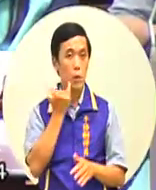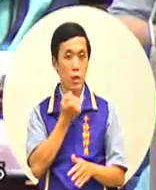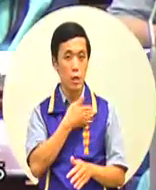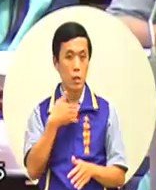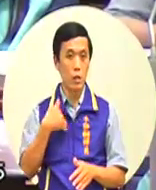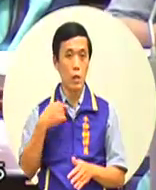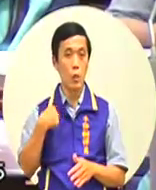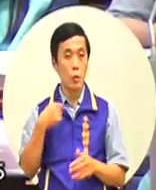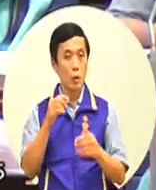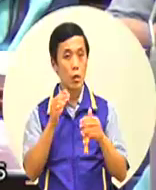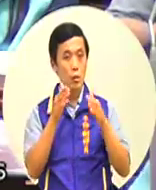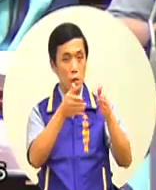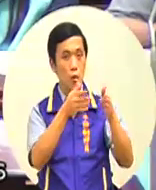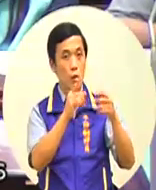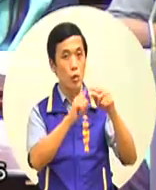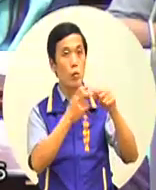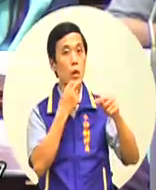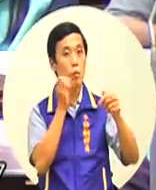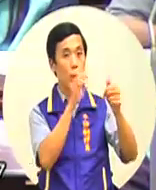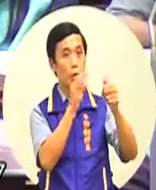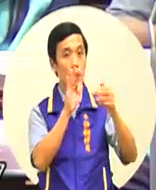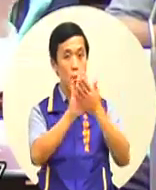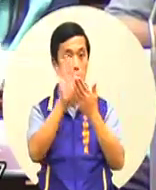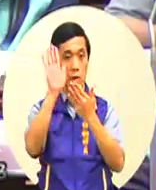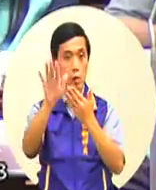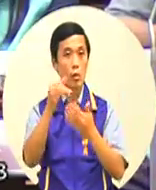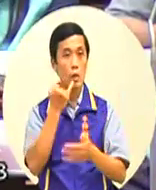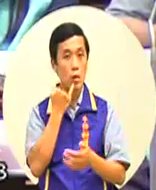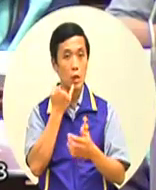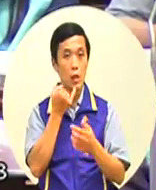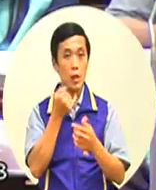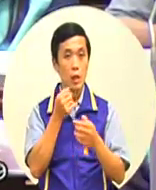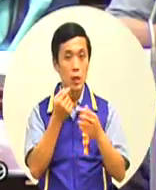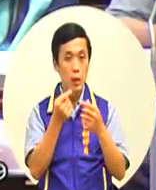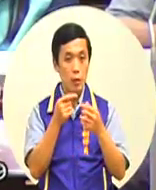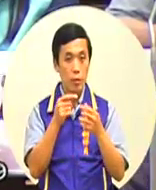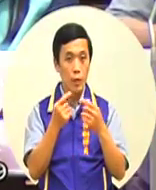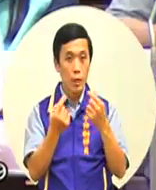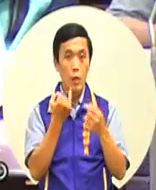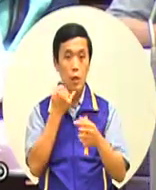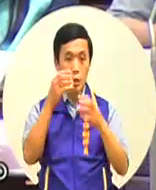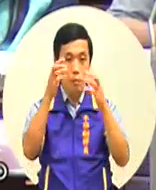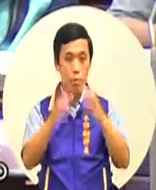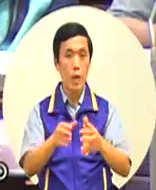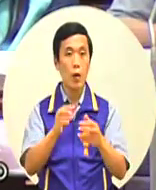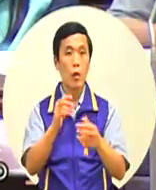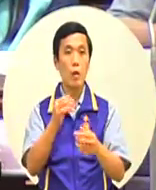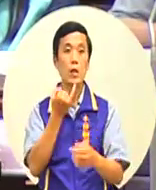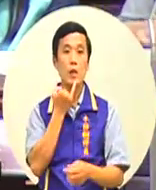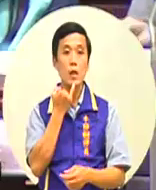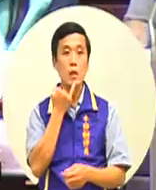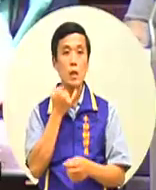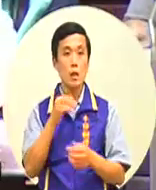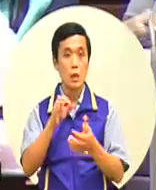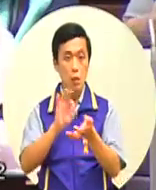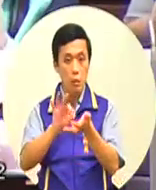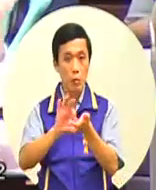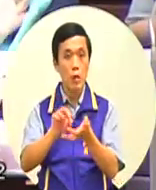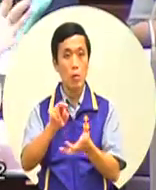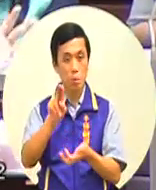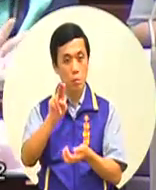映，希望说未来可以用一个比较做得到，那的确在地也负担得起，然